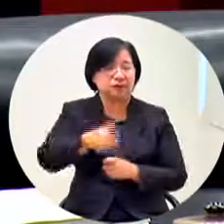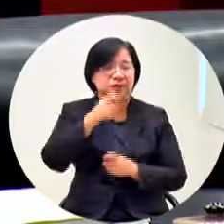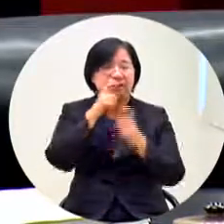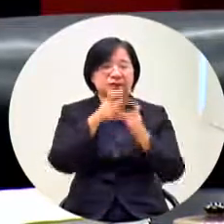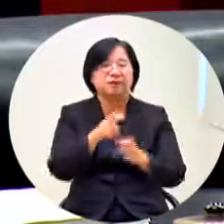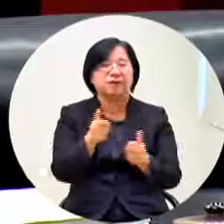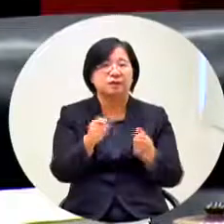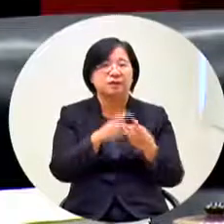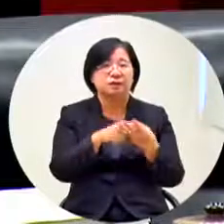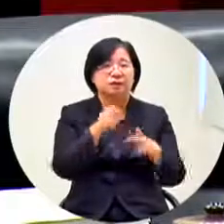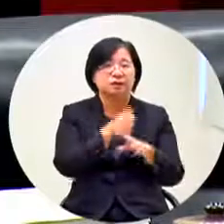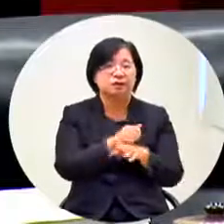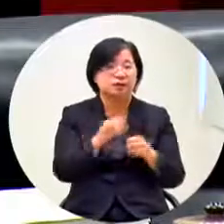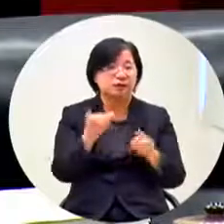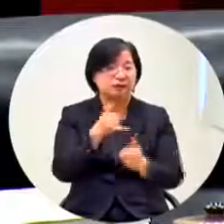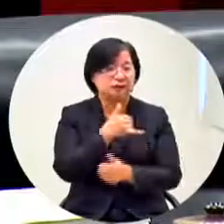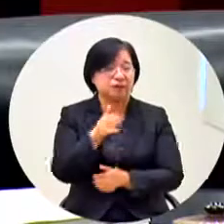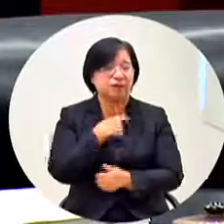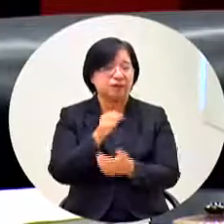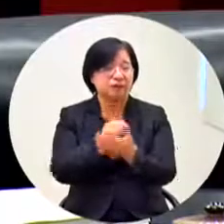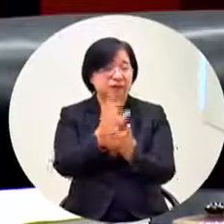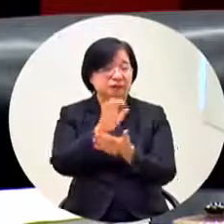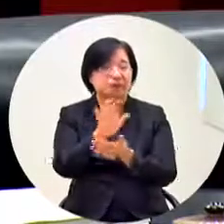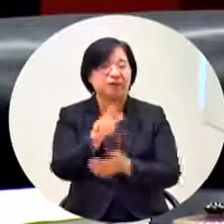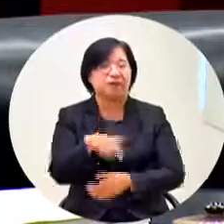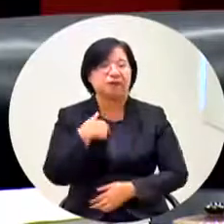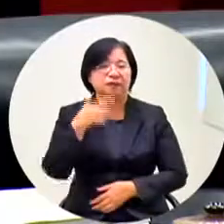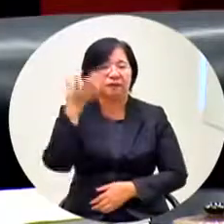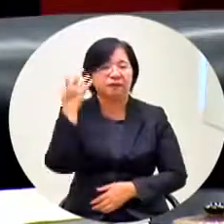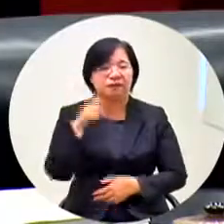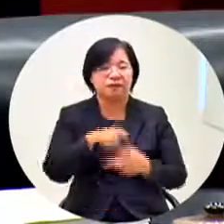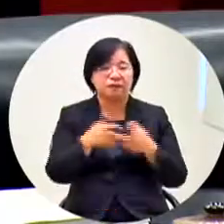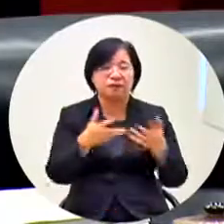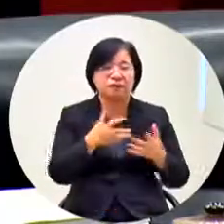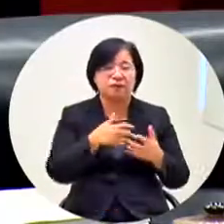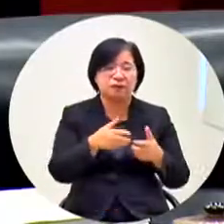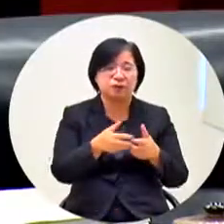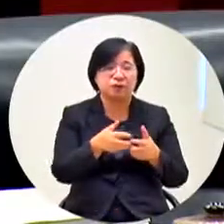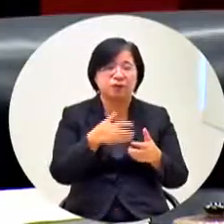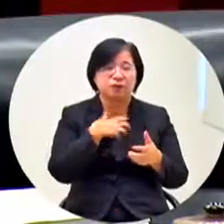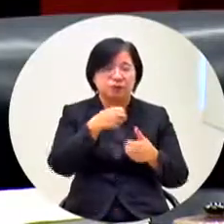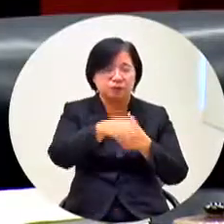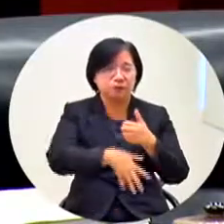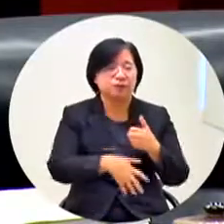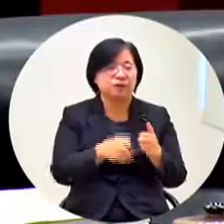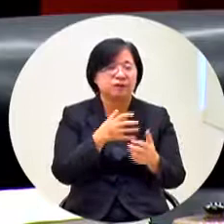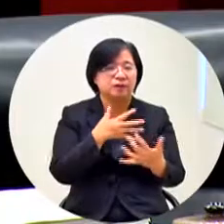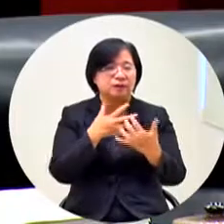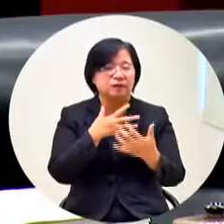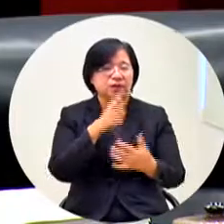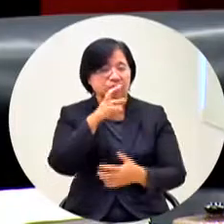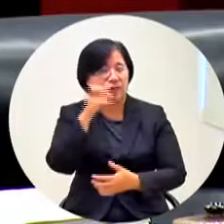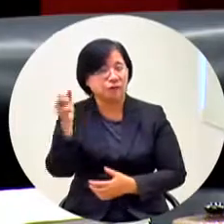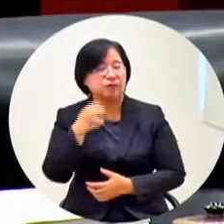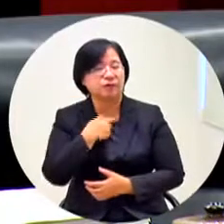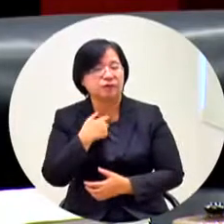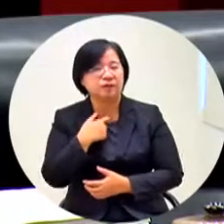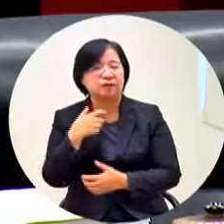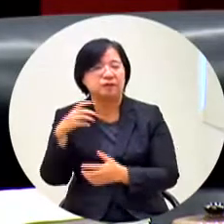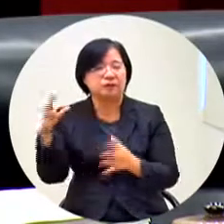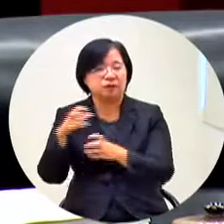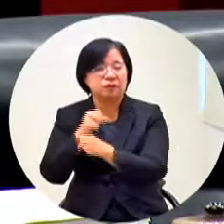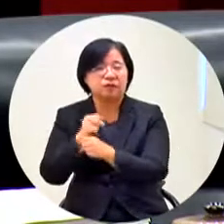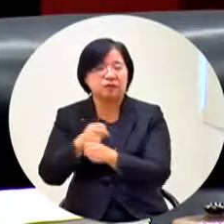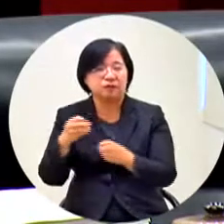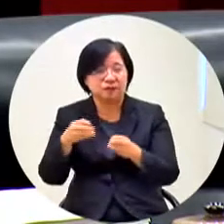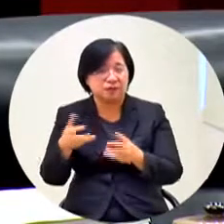席，谢谢议员，跟议员报告，上次公务部门咨询的时候议员有提到，那后来回去我有跟同事就这个部分去做讨